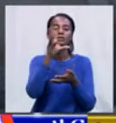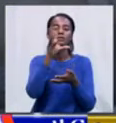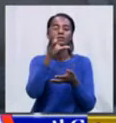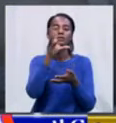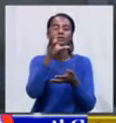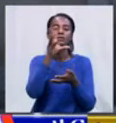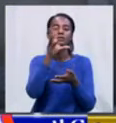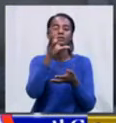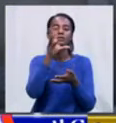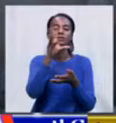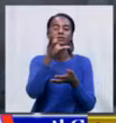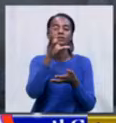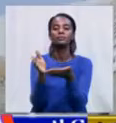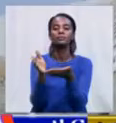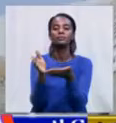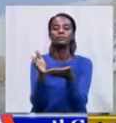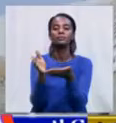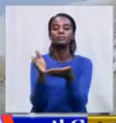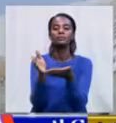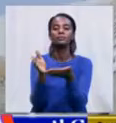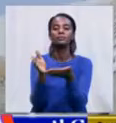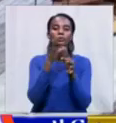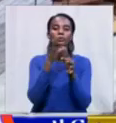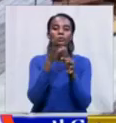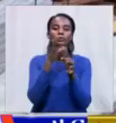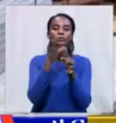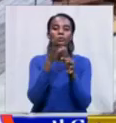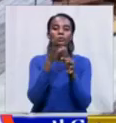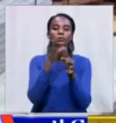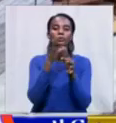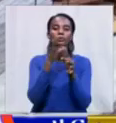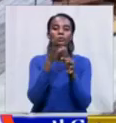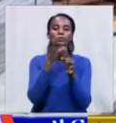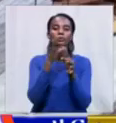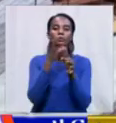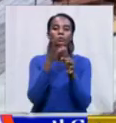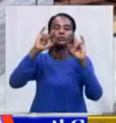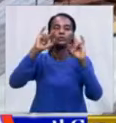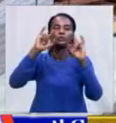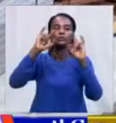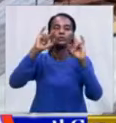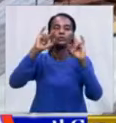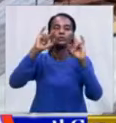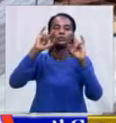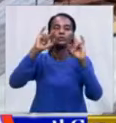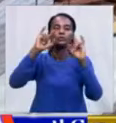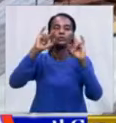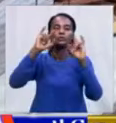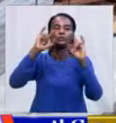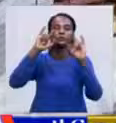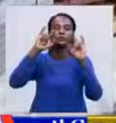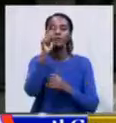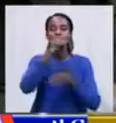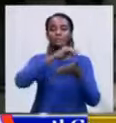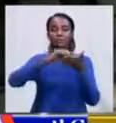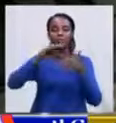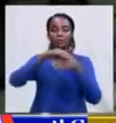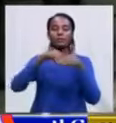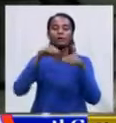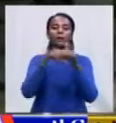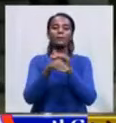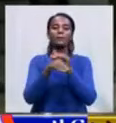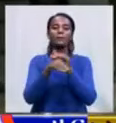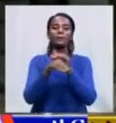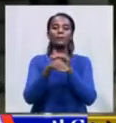60,236,231 ብር ገቢ መሰብሰቡን ጠቅሰዋል። የዳሴው ግድብ ዋንጫ ወደ ዞኑ በገባበት ወቅትም 101 ሚሊዮን ብር ገቢ ለማድረግ